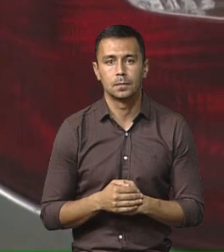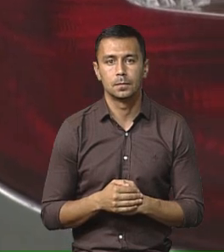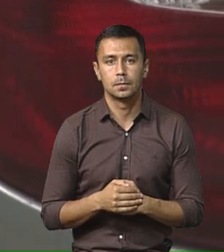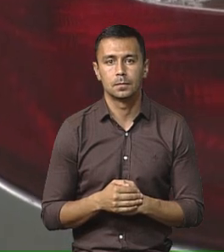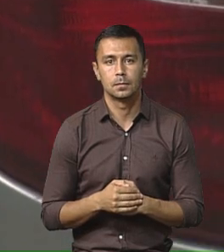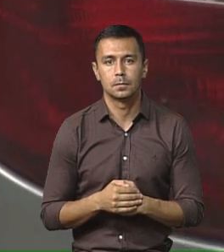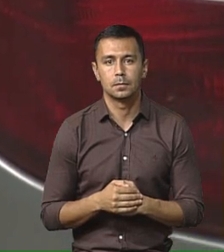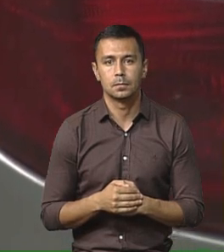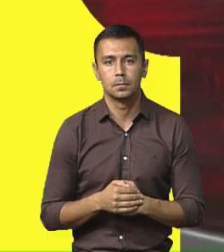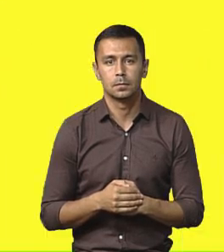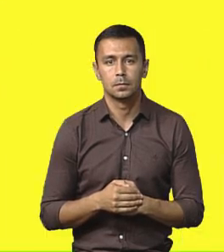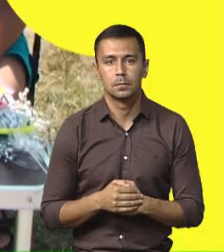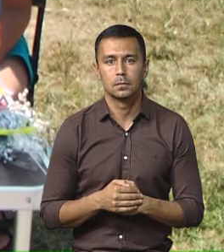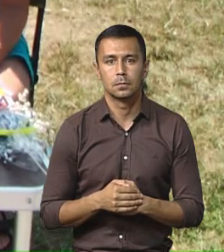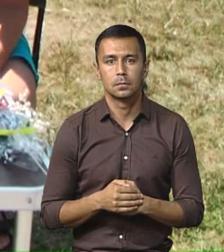Хмельницький.